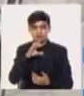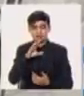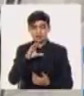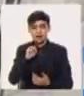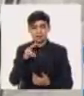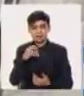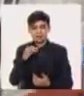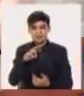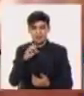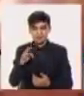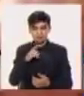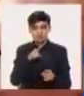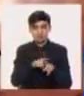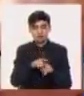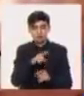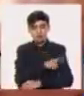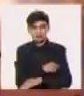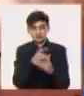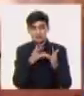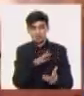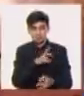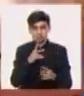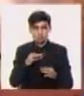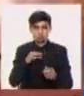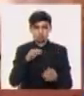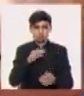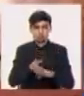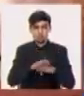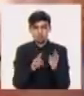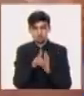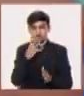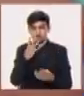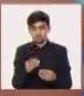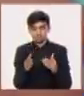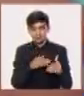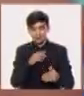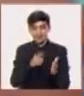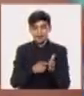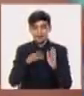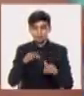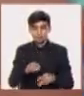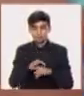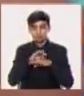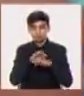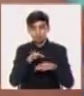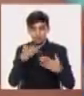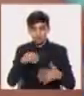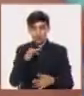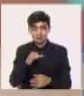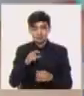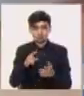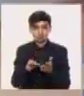обаста Топар ауылындағы ауруханаға жатқызылған. Бірақ жағдайы ушығып остан 4 күн бұрын Қарағандыға жеткізілген. Бірден жансақтау